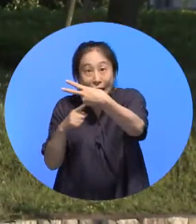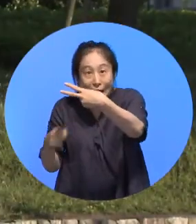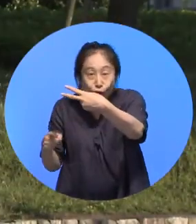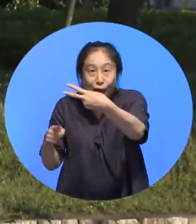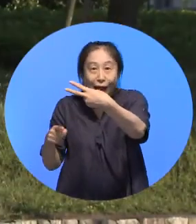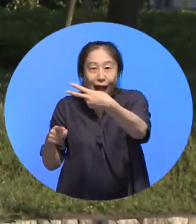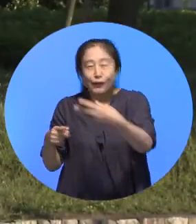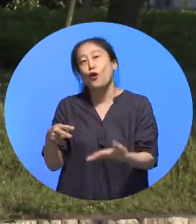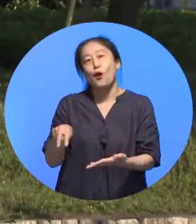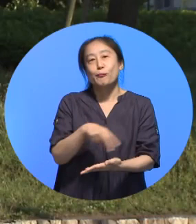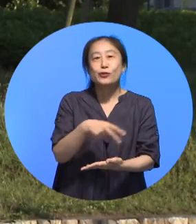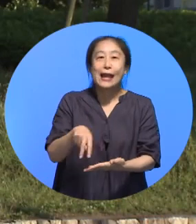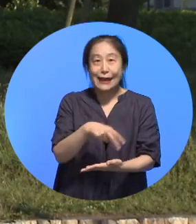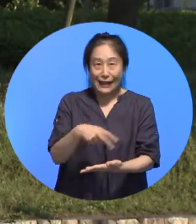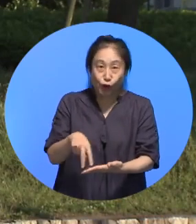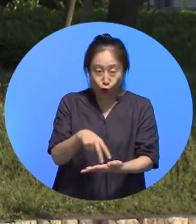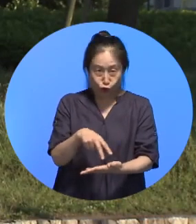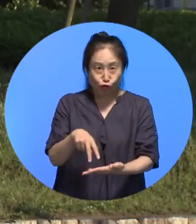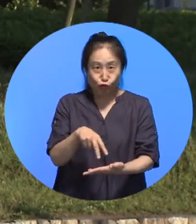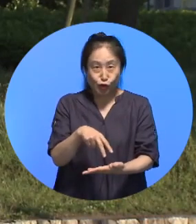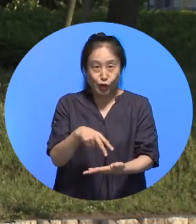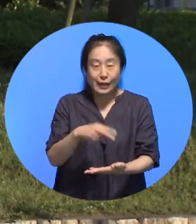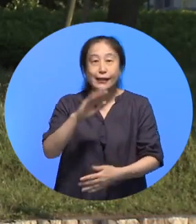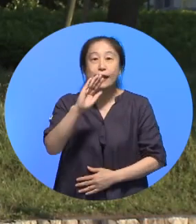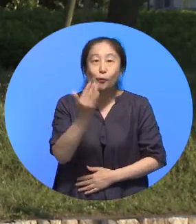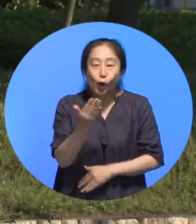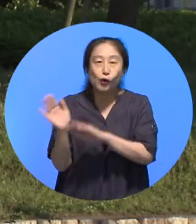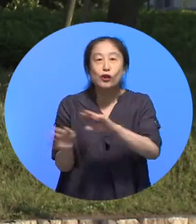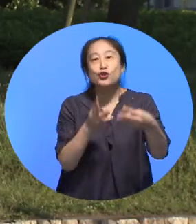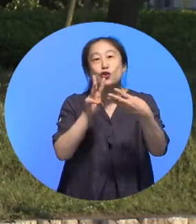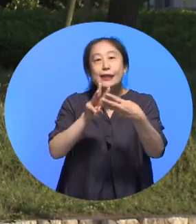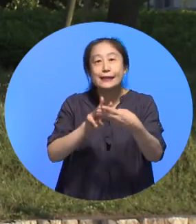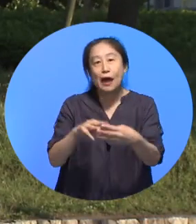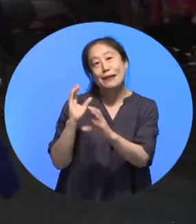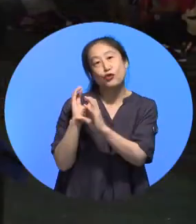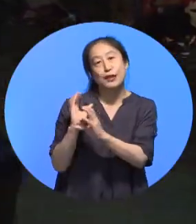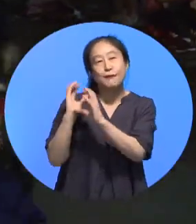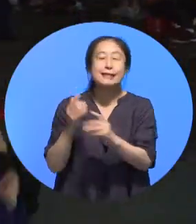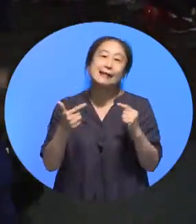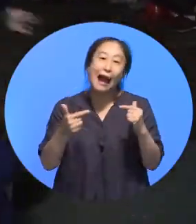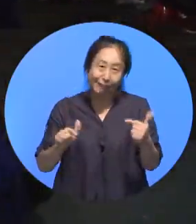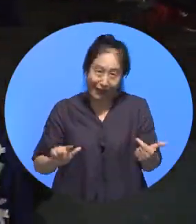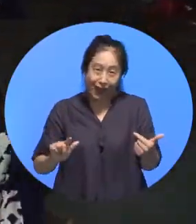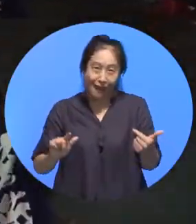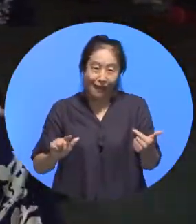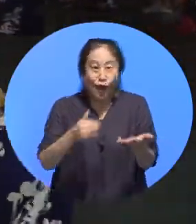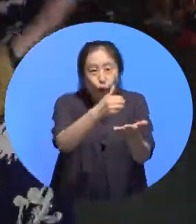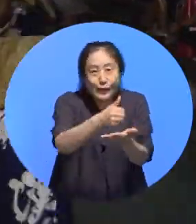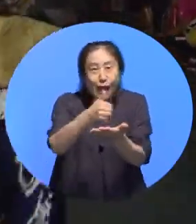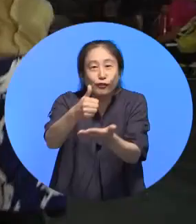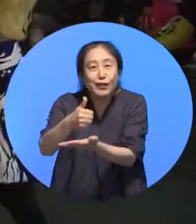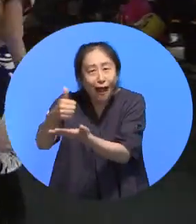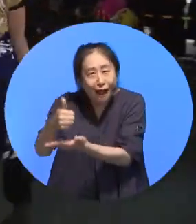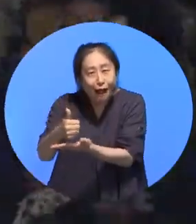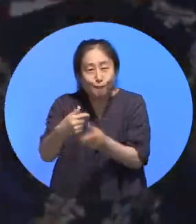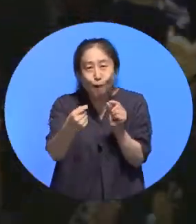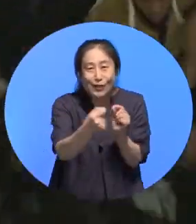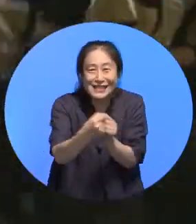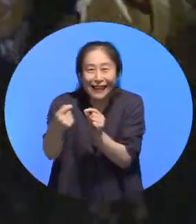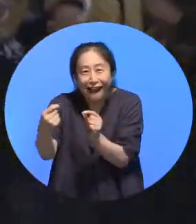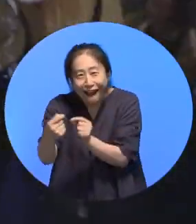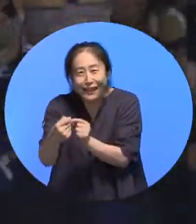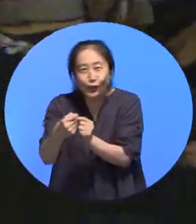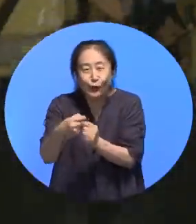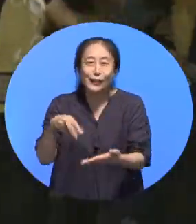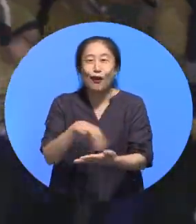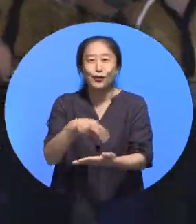2万人とかおるような大きいステージで踊ったりするんですけど水田祭りはその大きいステージとは違って客さんと